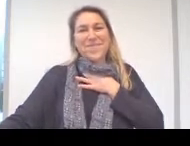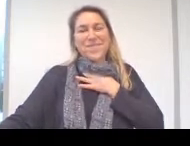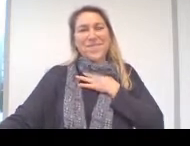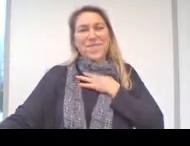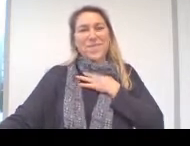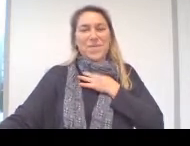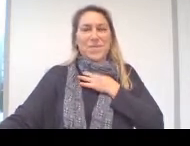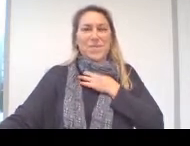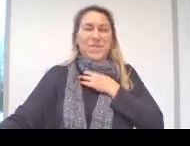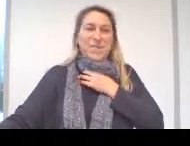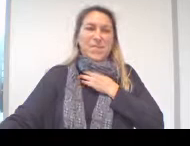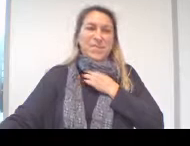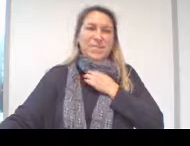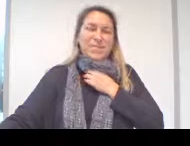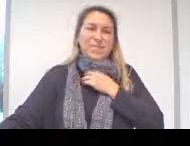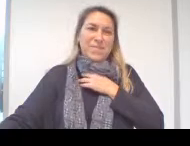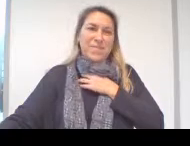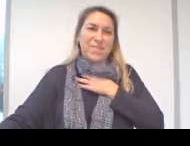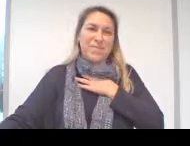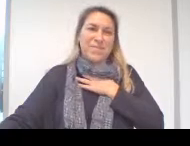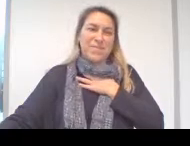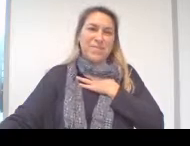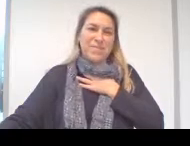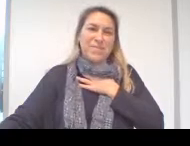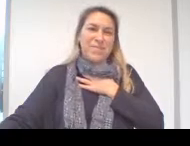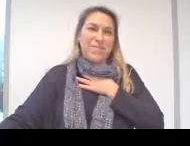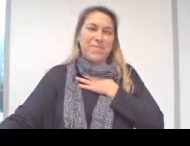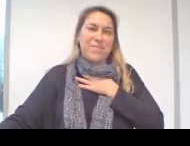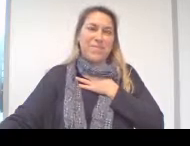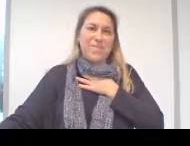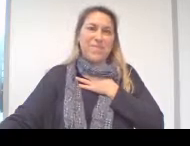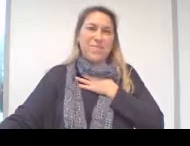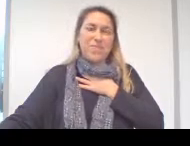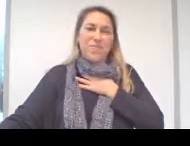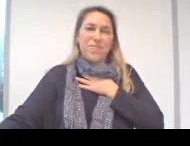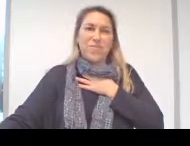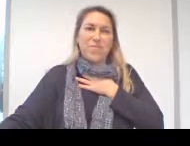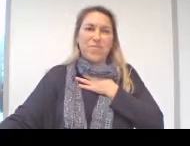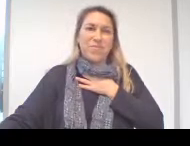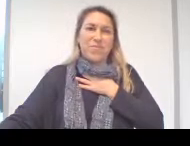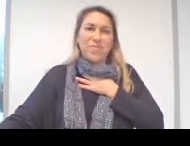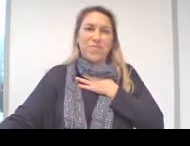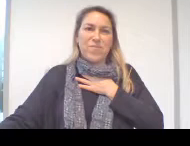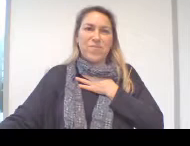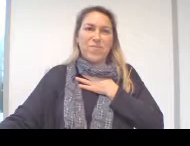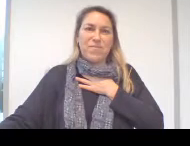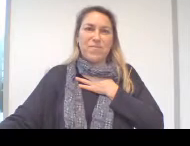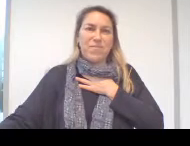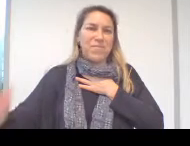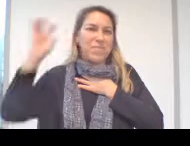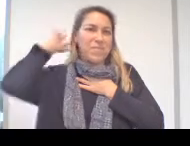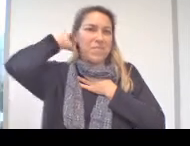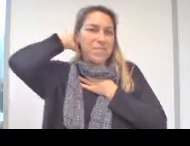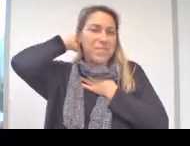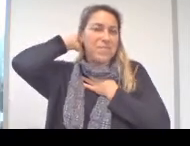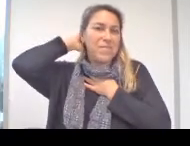collectif, comme je disais, le contact, la solidarité entre les métiers, puisque pour recevoir du public, on sait que c'est parfois un petit